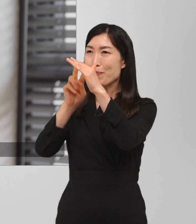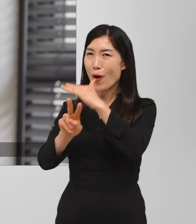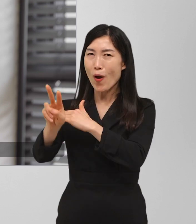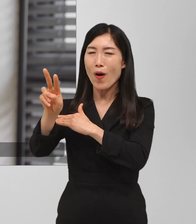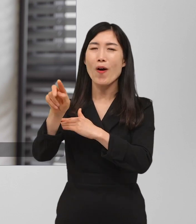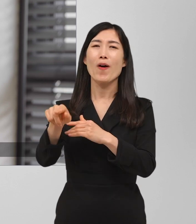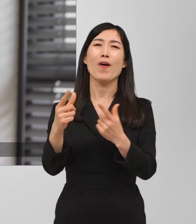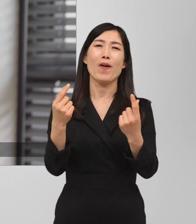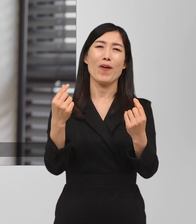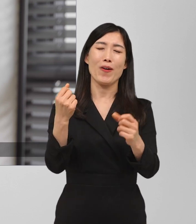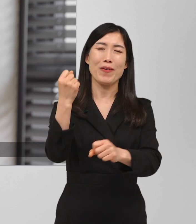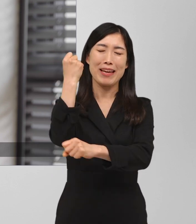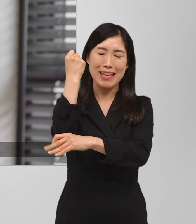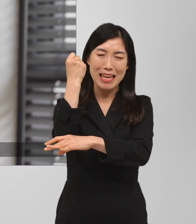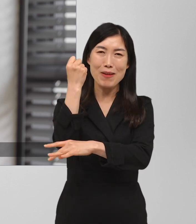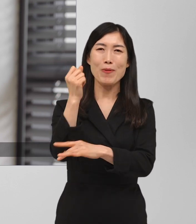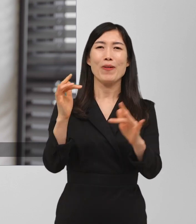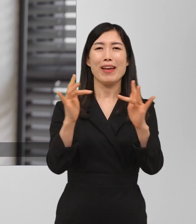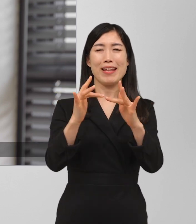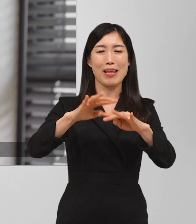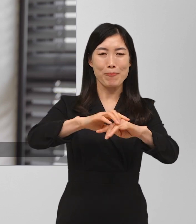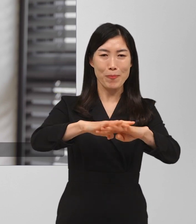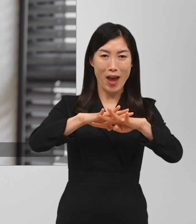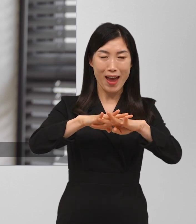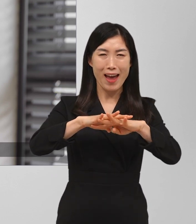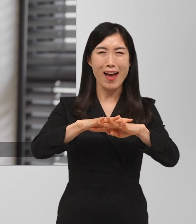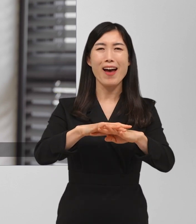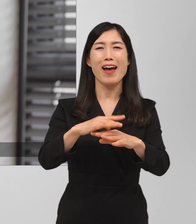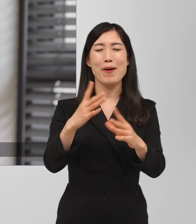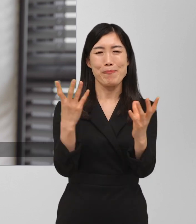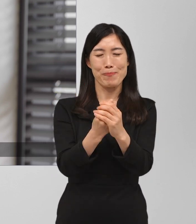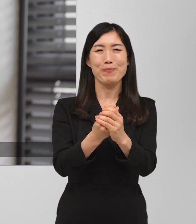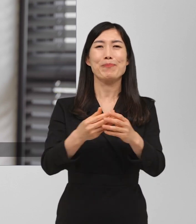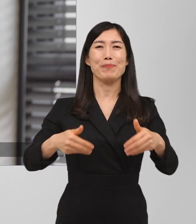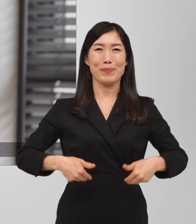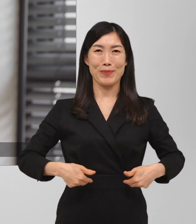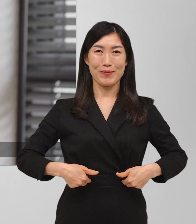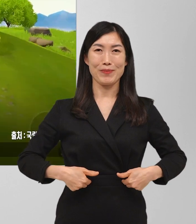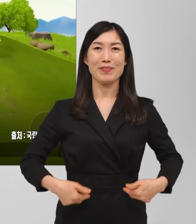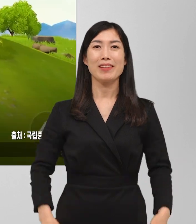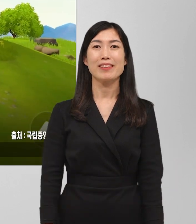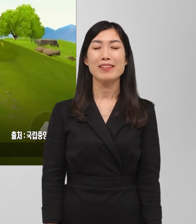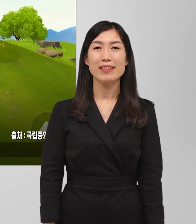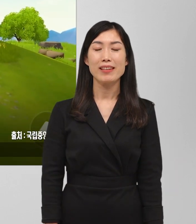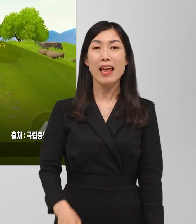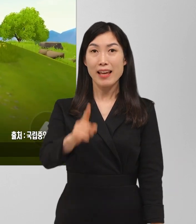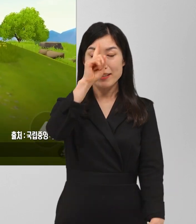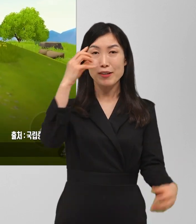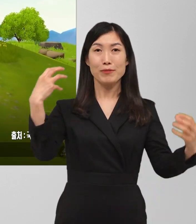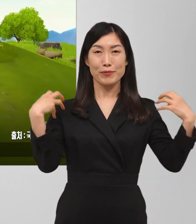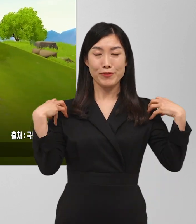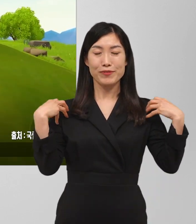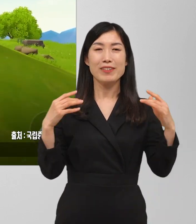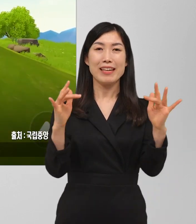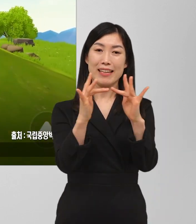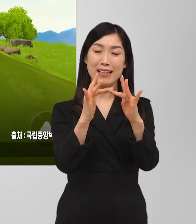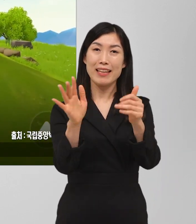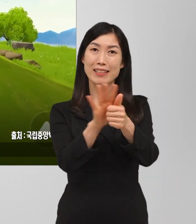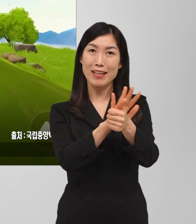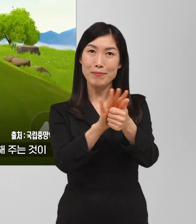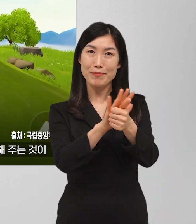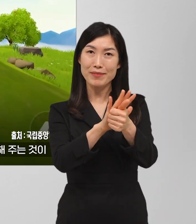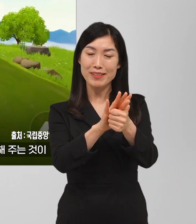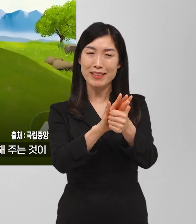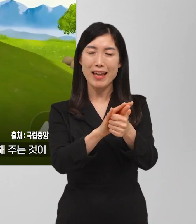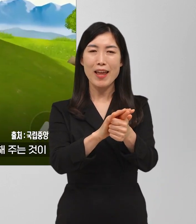하나의 서비스로 이미 자리를 잡아야 되지 않을까. 이런 것들은 굉장히 이제 중요한 포인트라고 보고 있고요. 정부에서는 가상 공간을 제공을